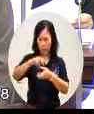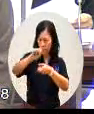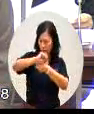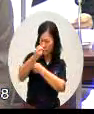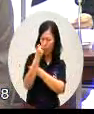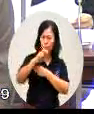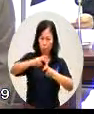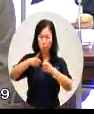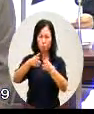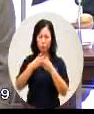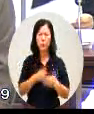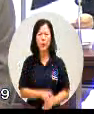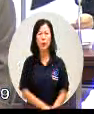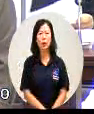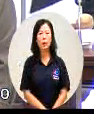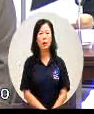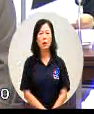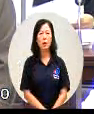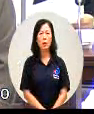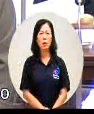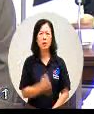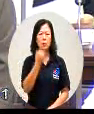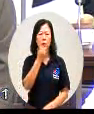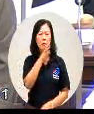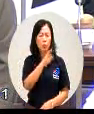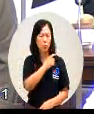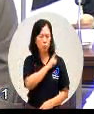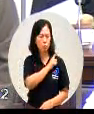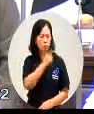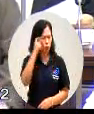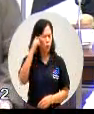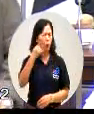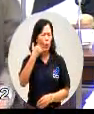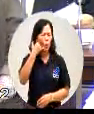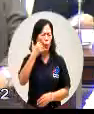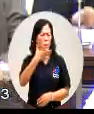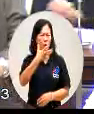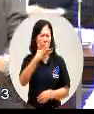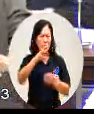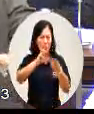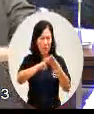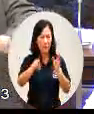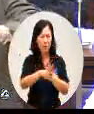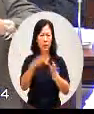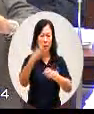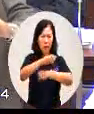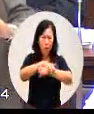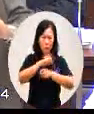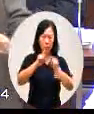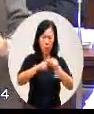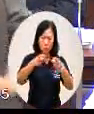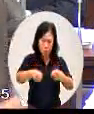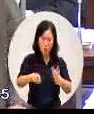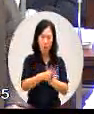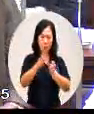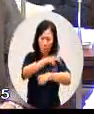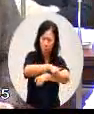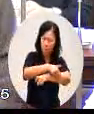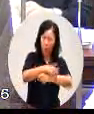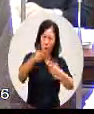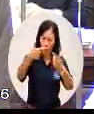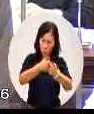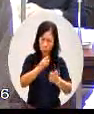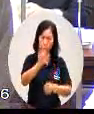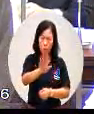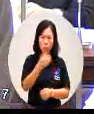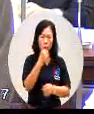改善。但是我感觉兼产原中港要安怎来设计一个真适合的？啊，